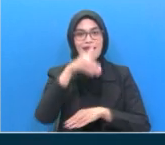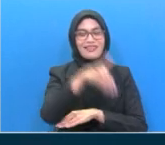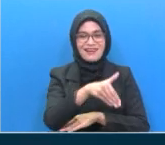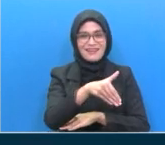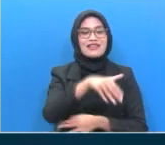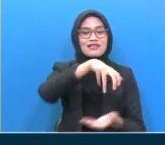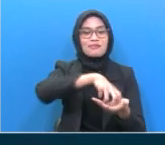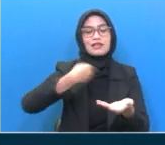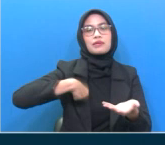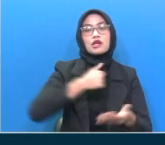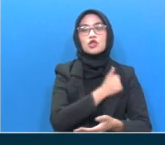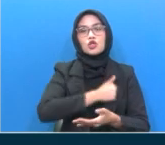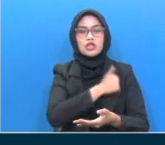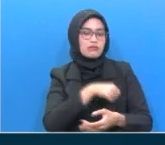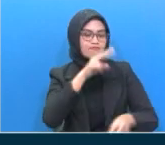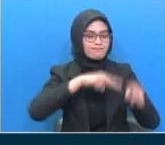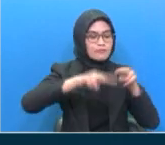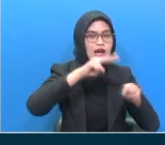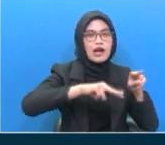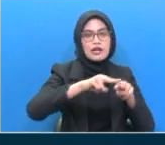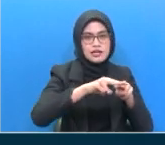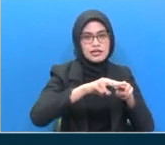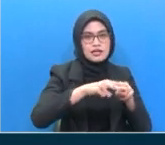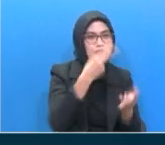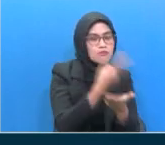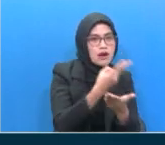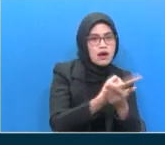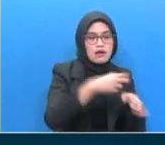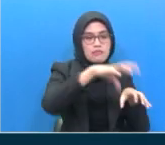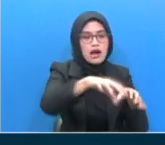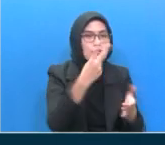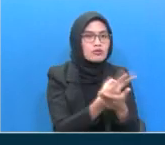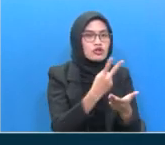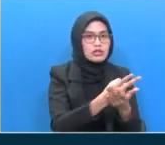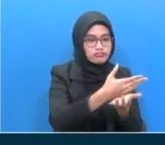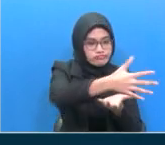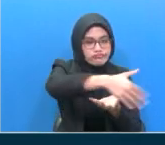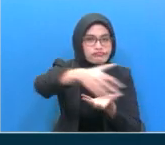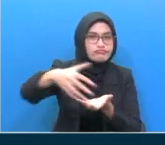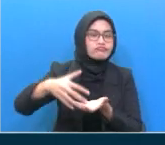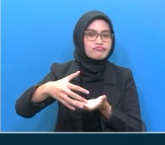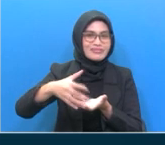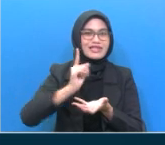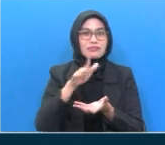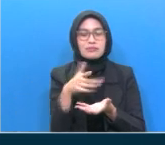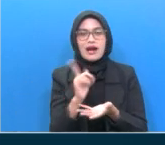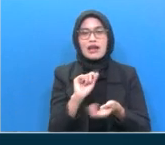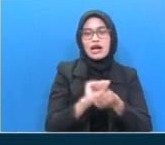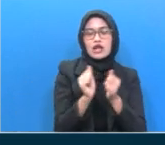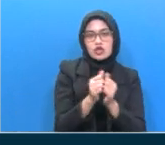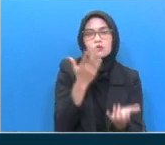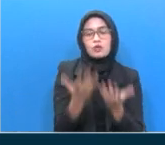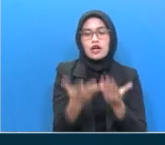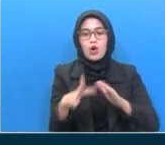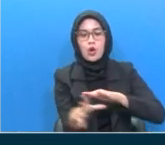dalam rangka untuk terus mengumpulkan dan melengkapi alat bukti yang telah kami miliki terkait dugaan tindak pidana korupsi